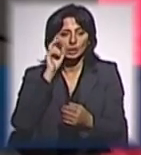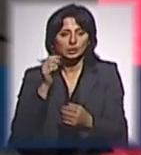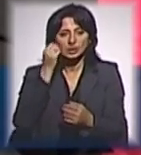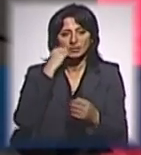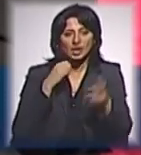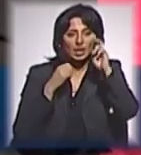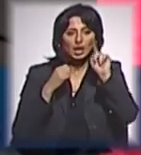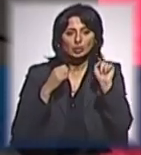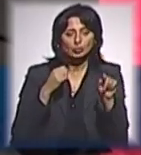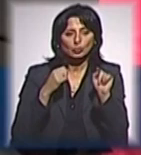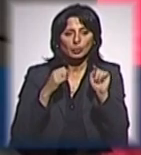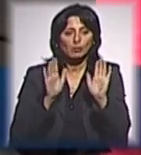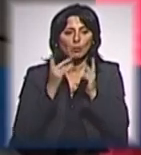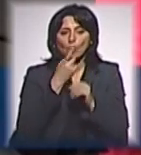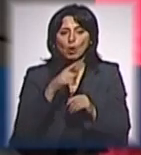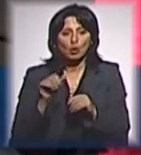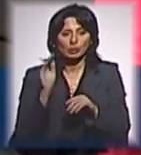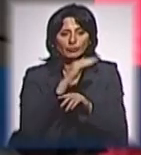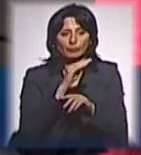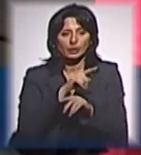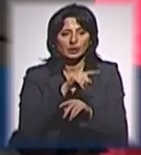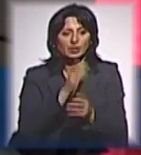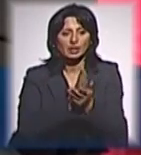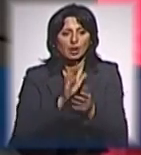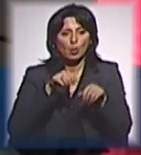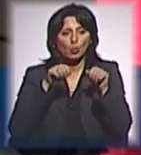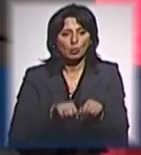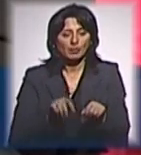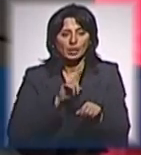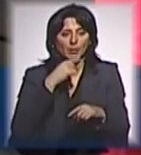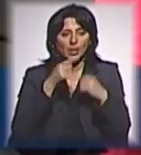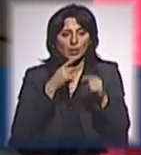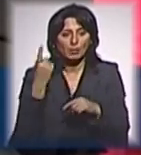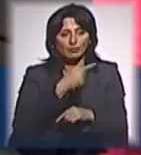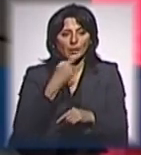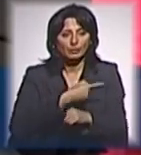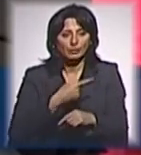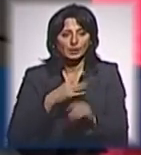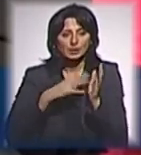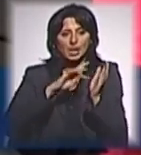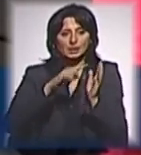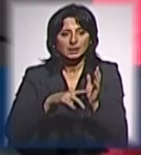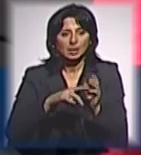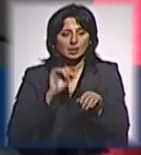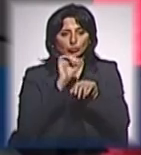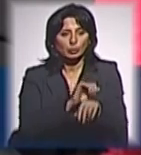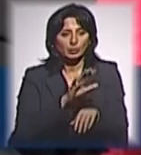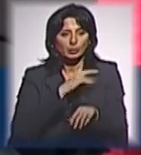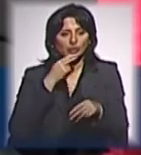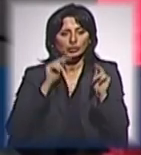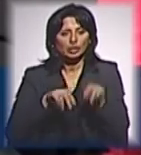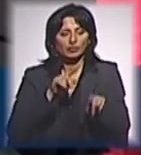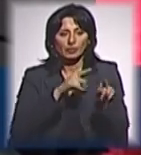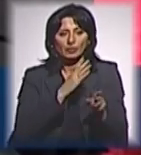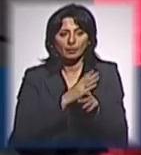ხელისუფლება ძველ ხელისუფლებას მხოლოდ იმას აყვედრიდა, რომ თქვენ არა გაქვთ უფლება რაიმეზე ილაპარაკოთ, იმიტომ რომ 9 წელი ძალიან ბევრი რამე დაუშავეთ